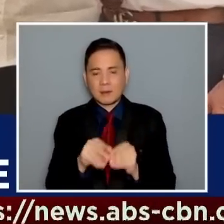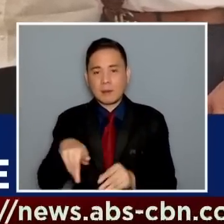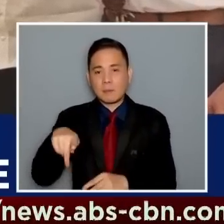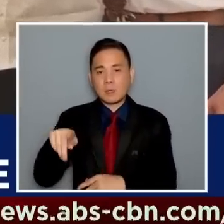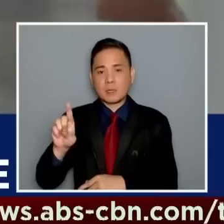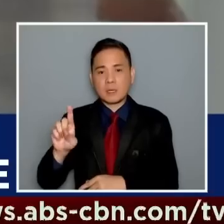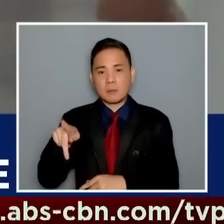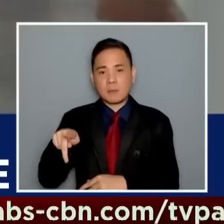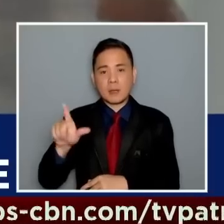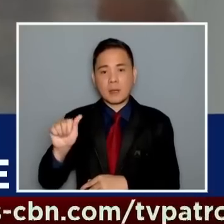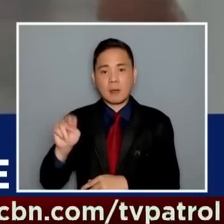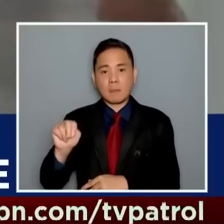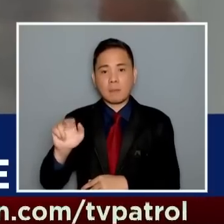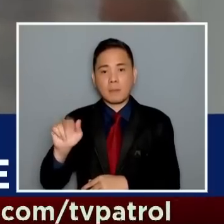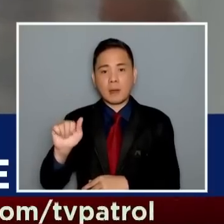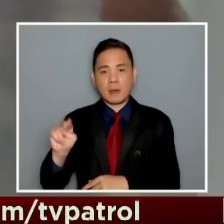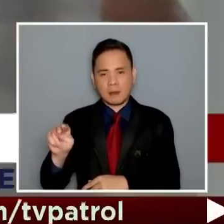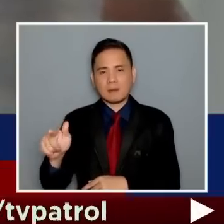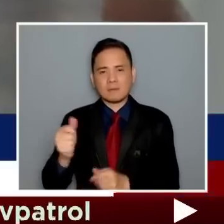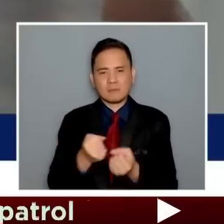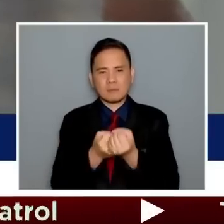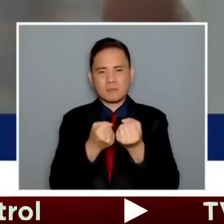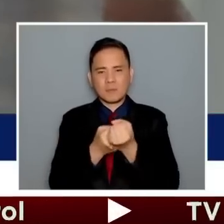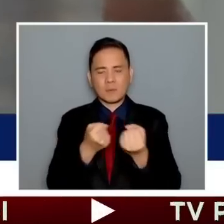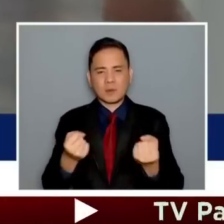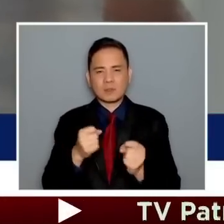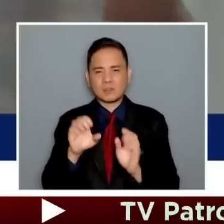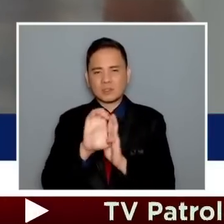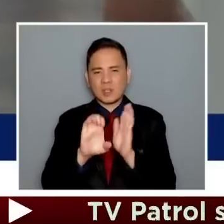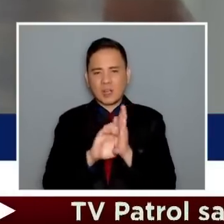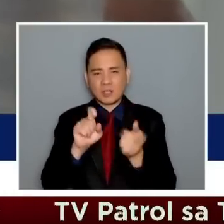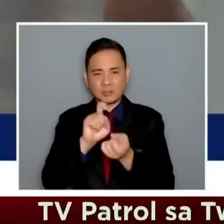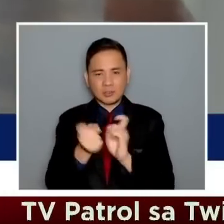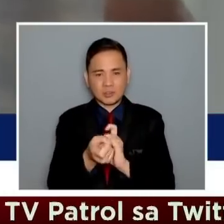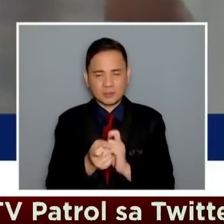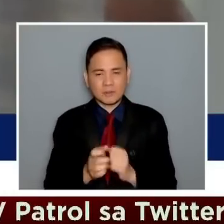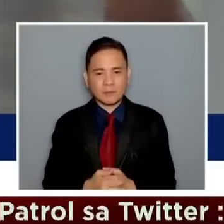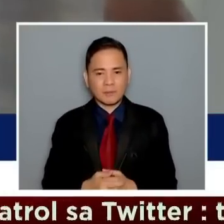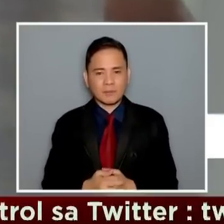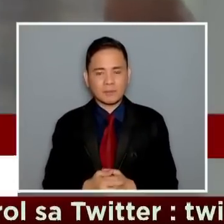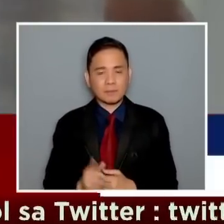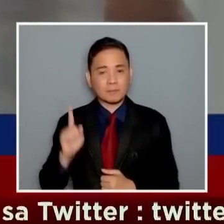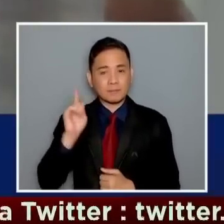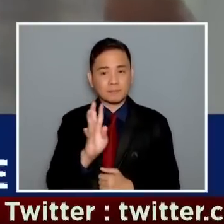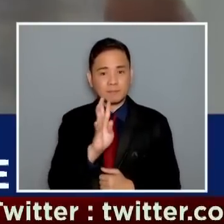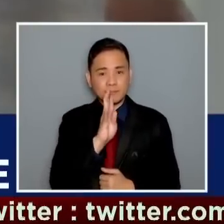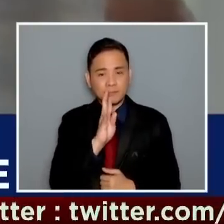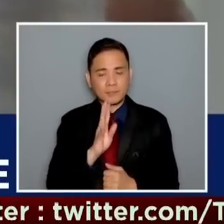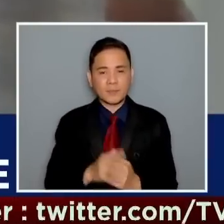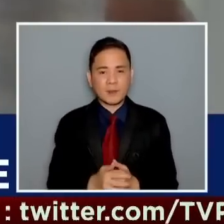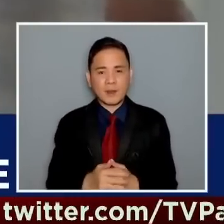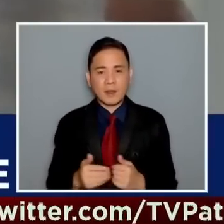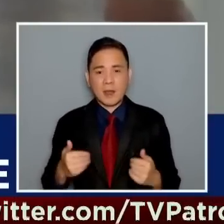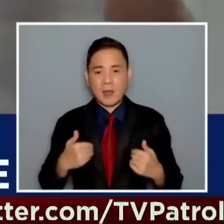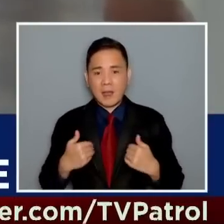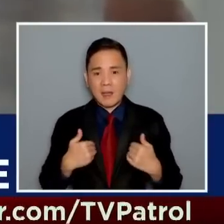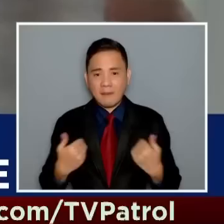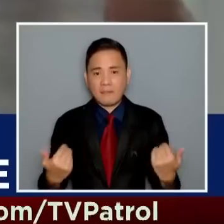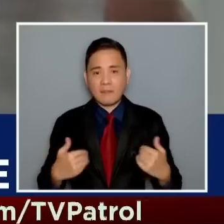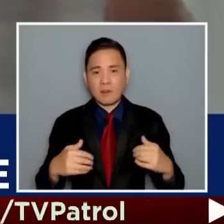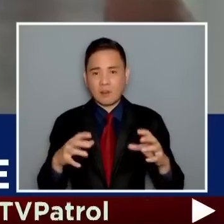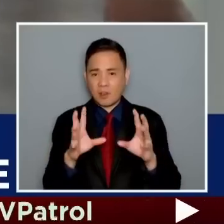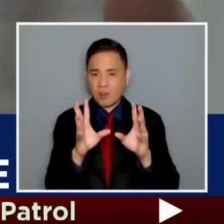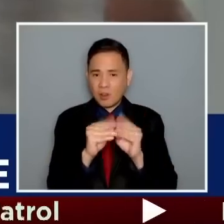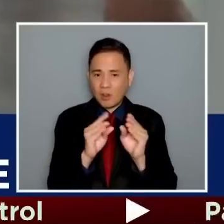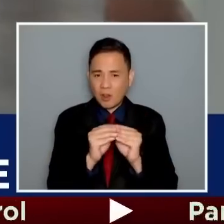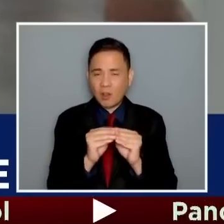sa chacha. Ang pro-chacha resolution na ito magtatakda din ng posisyon ng partido kung CONAS o CONCON